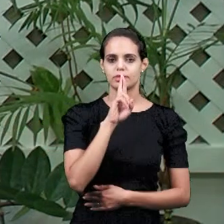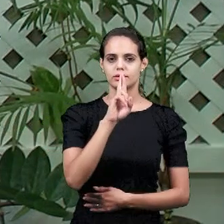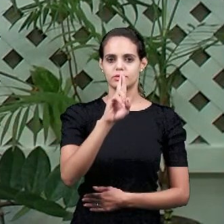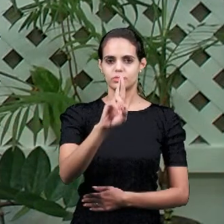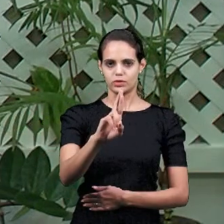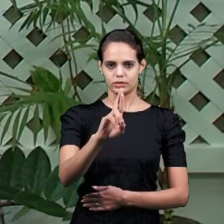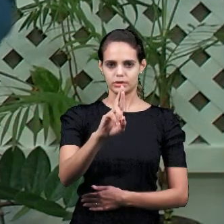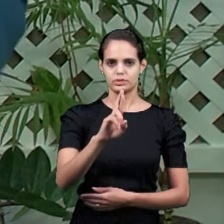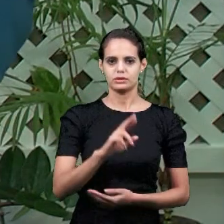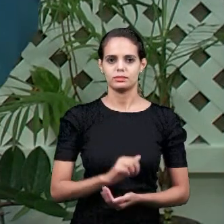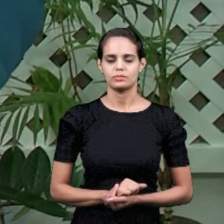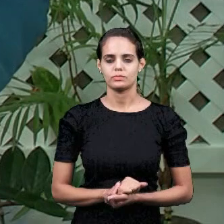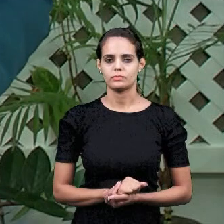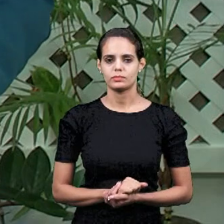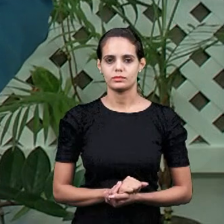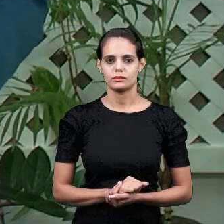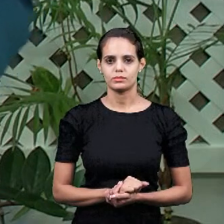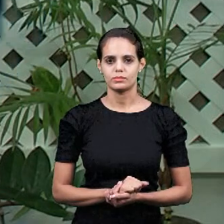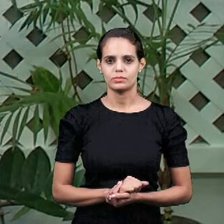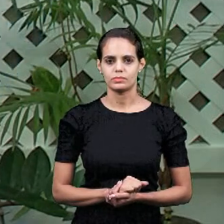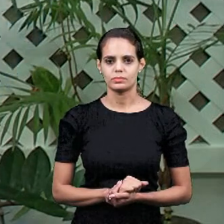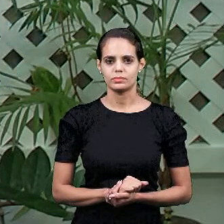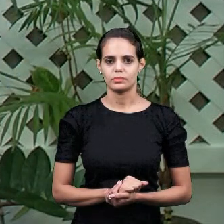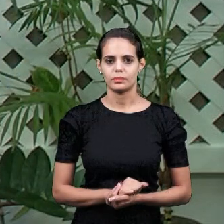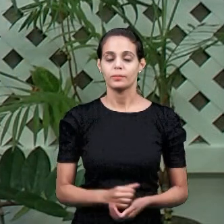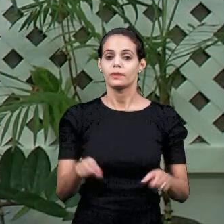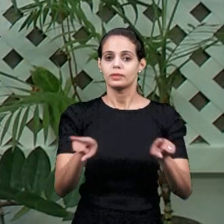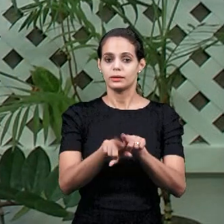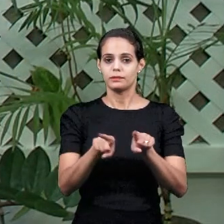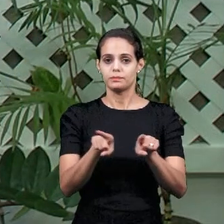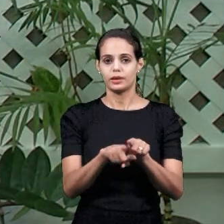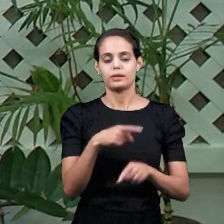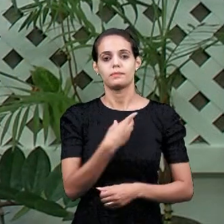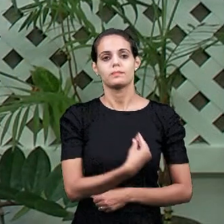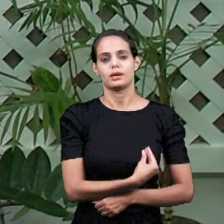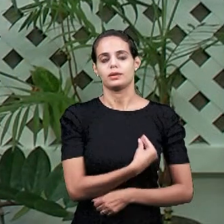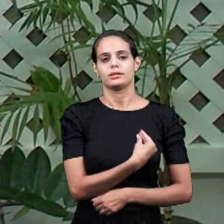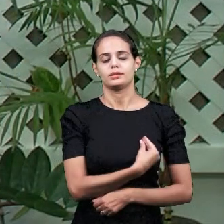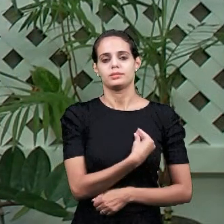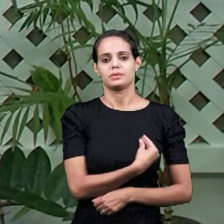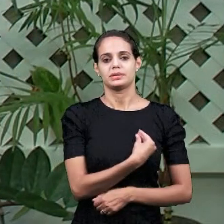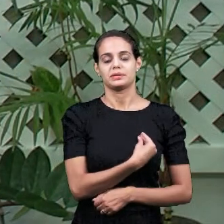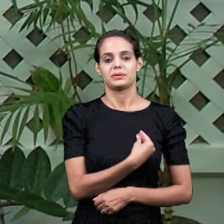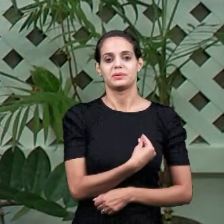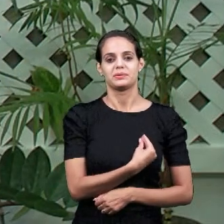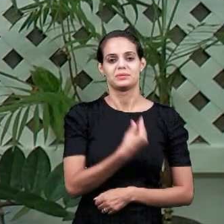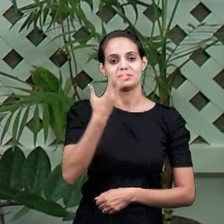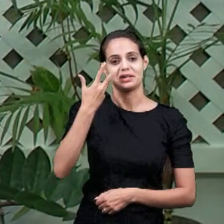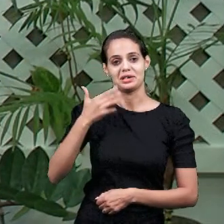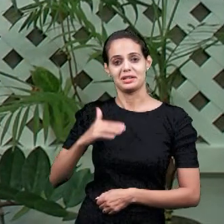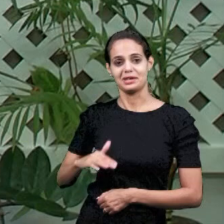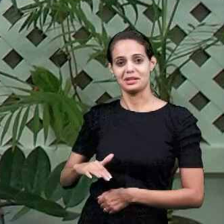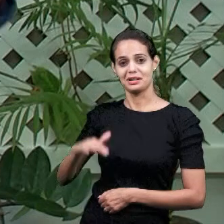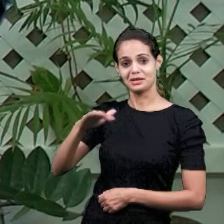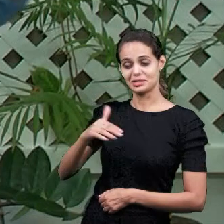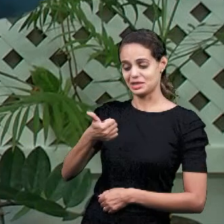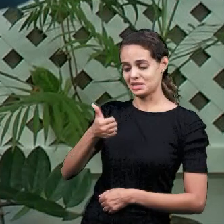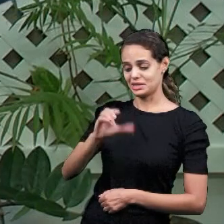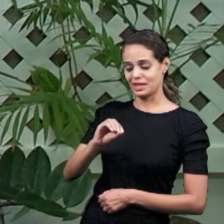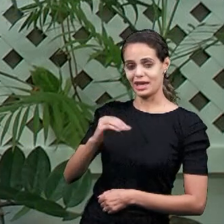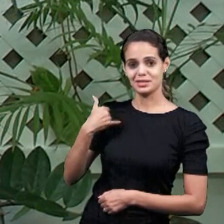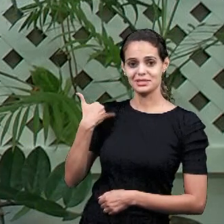avec la participation des enfants de 10 ans. Des enfants de 10 ans qui sont en train d'envoyer le commentaire. Quelques-uns demandent